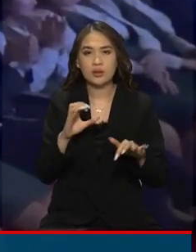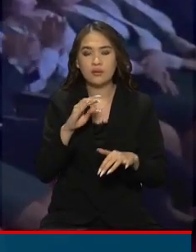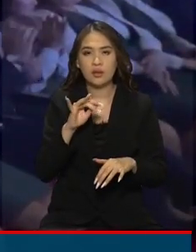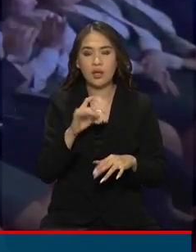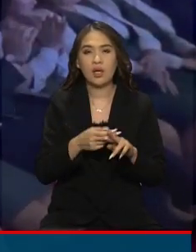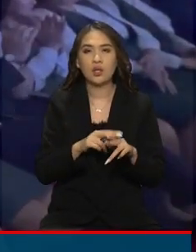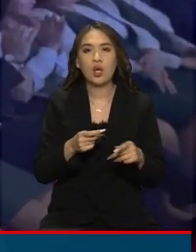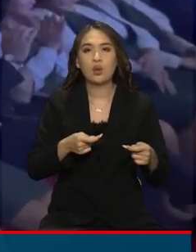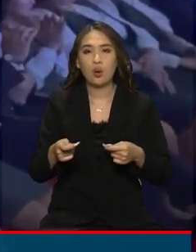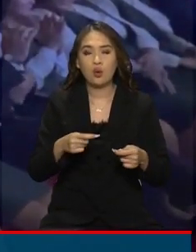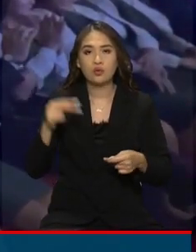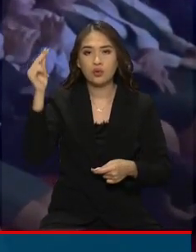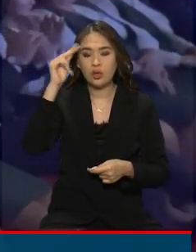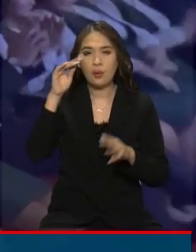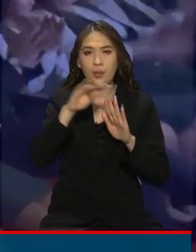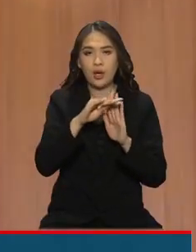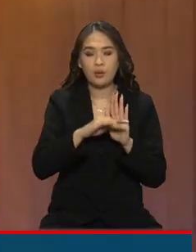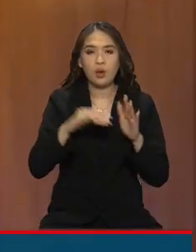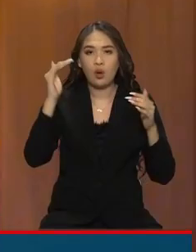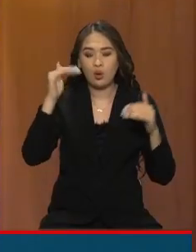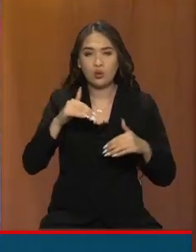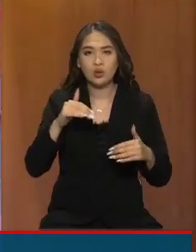словам руководства, учебную программу в колледже будут